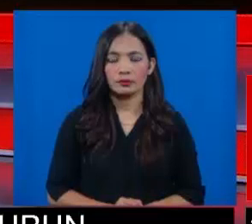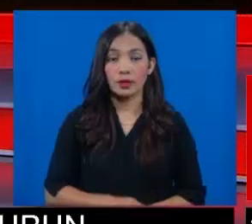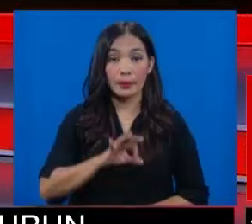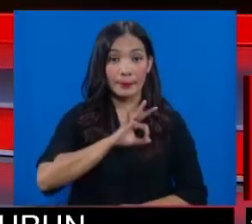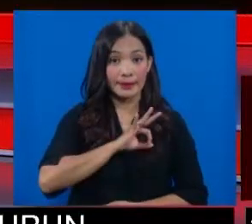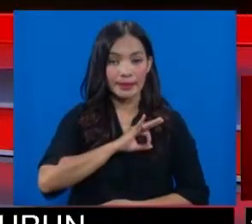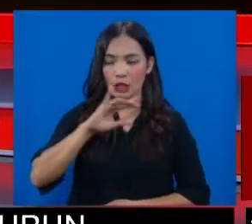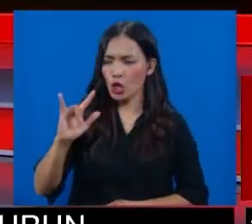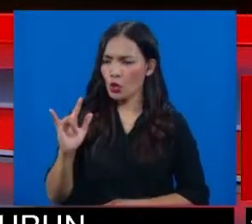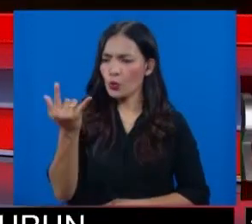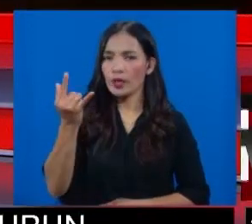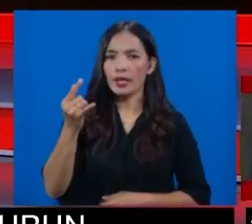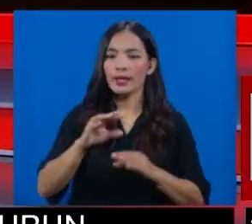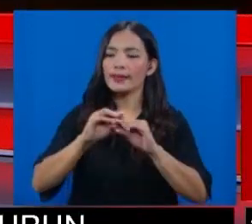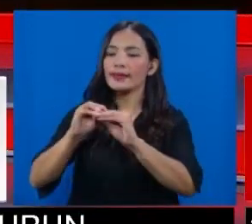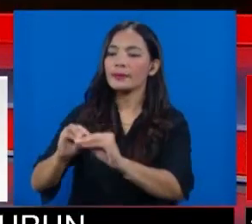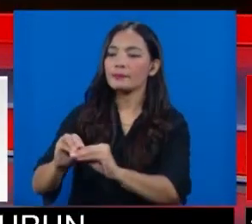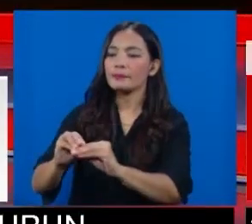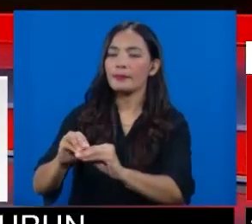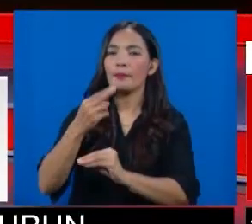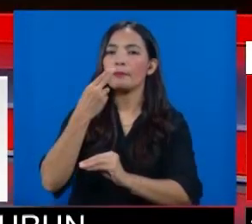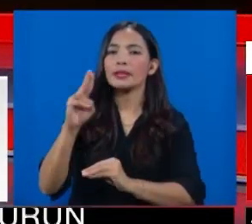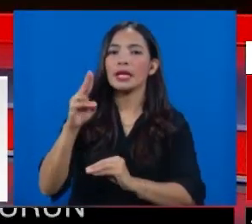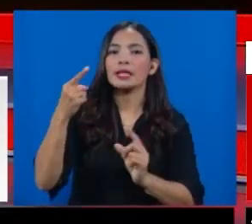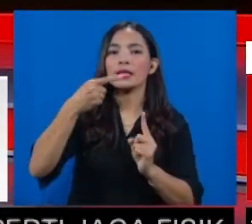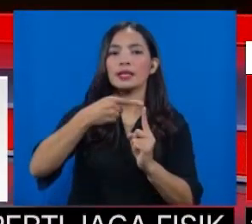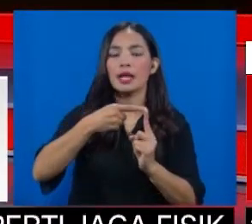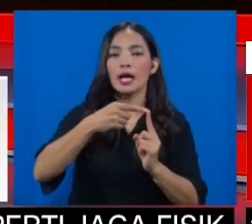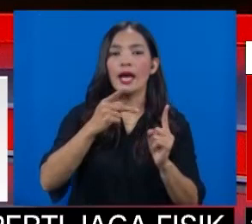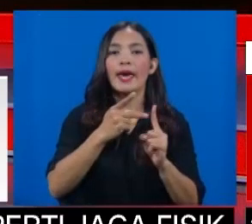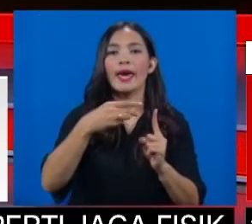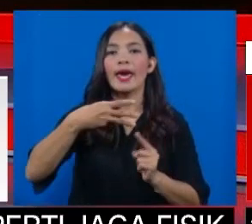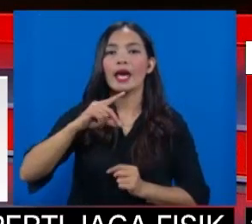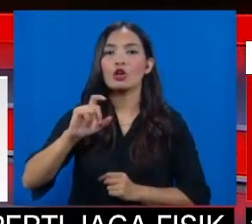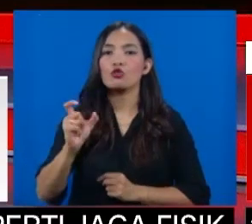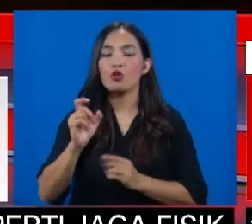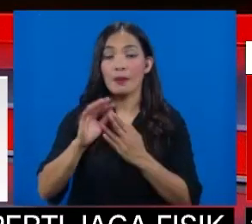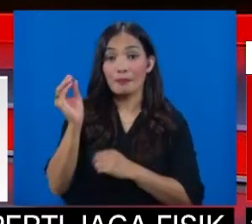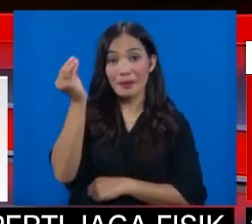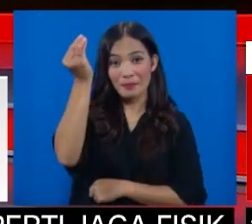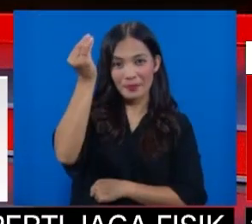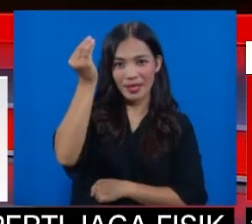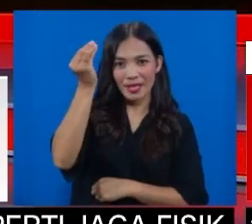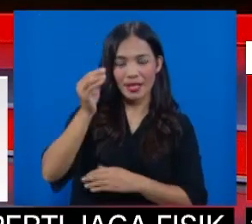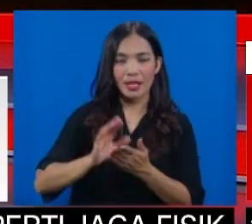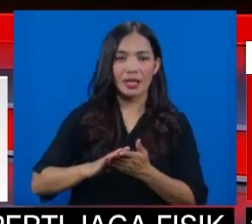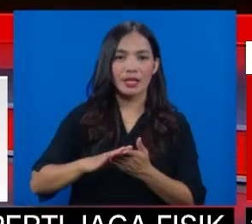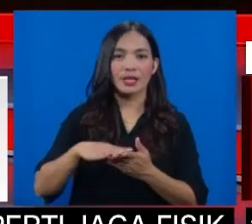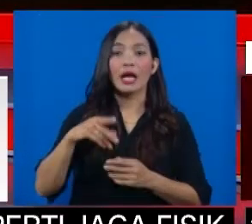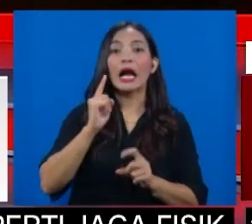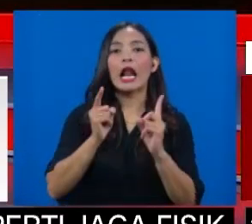Presiden Joko Widodo menitip sejumlah pesan pada Heru Budi Hartono dalam memimpin DKI Jakarta sebagai pejabat gubernur ke